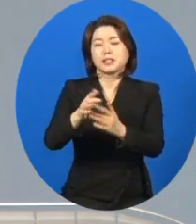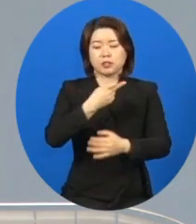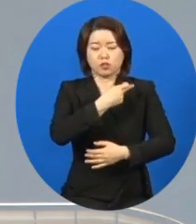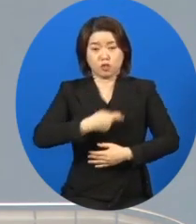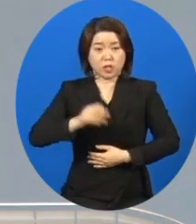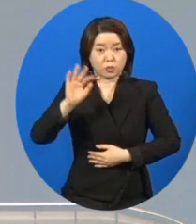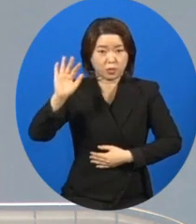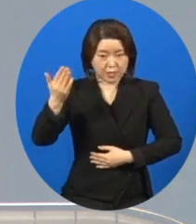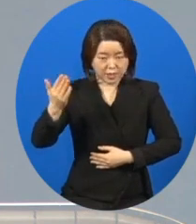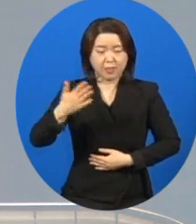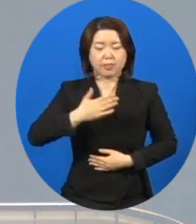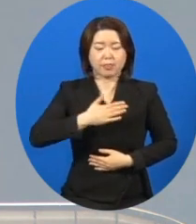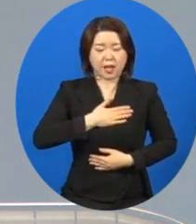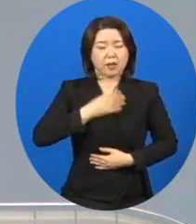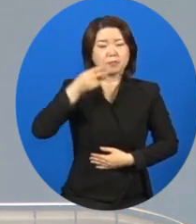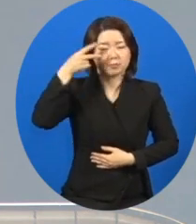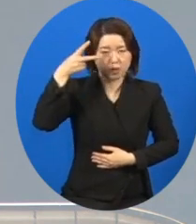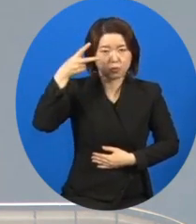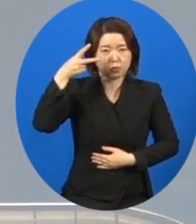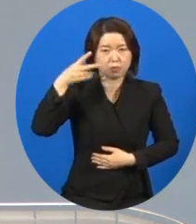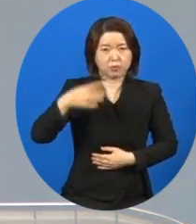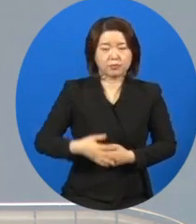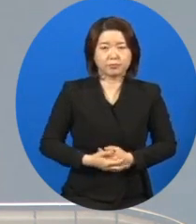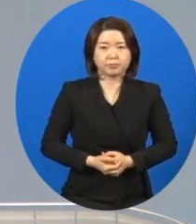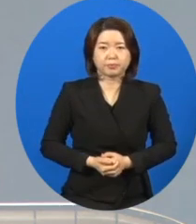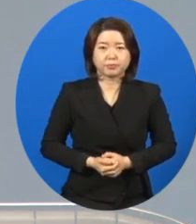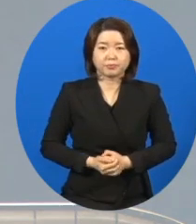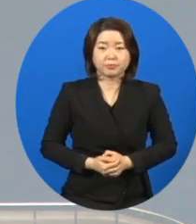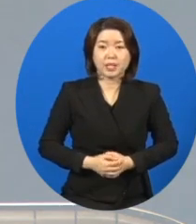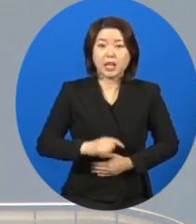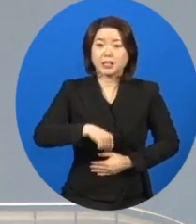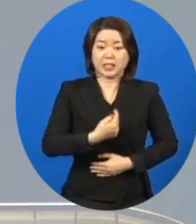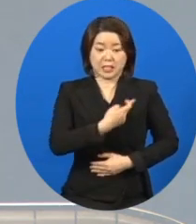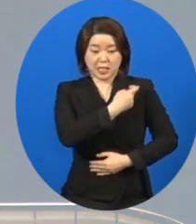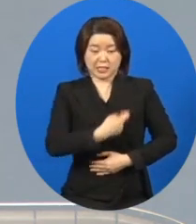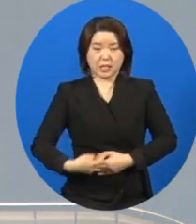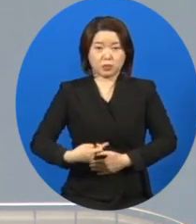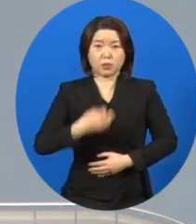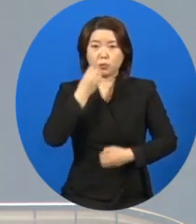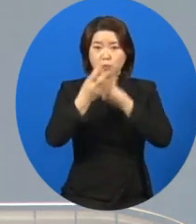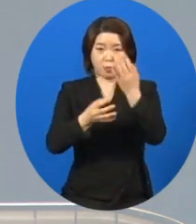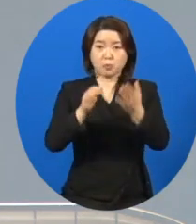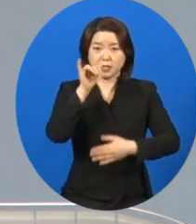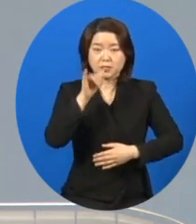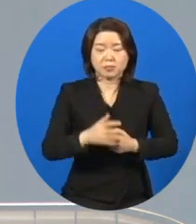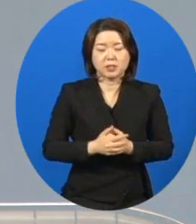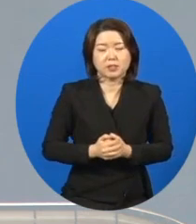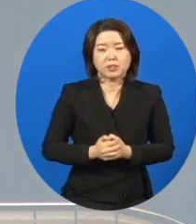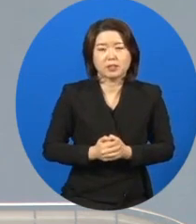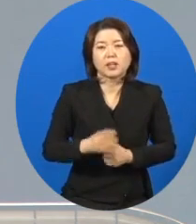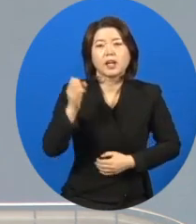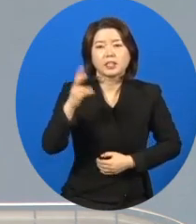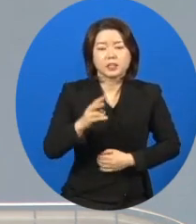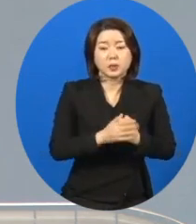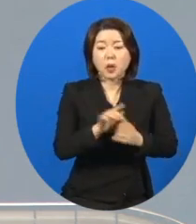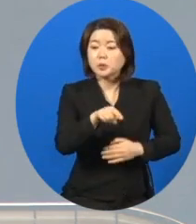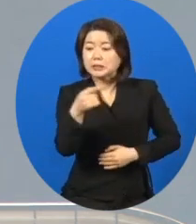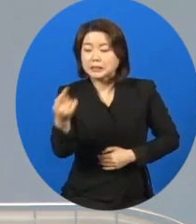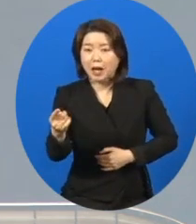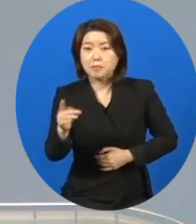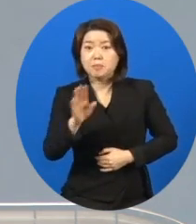사도가 된 나 바울. 자기가 사도라고 고백을 해요. 그리고 바로